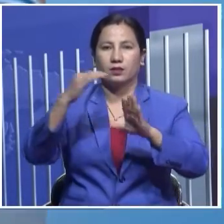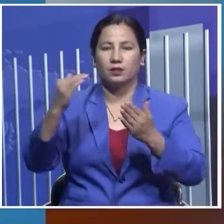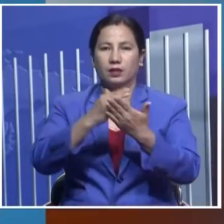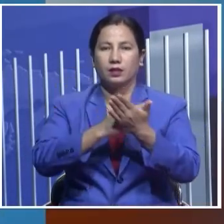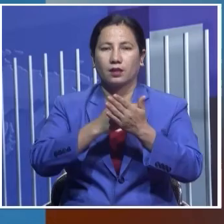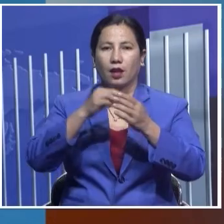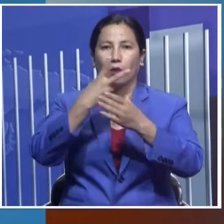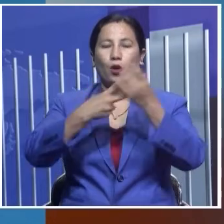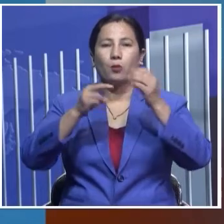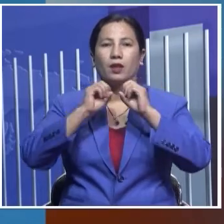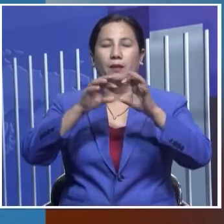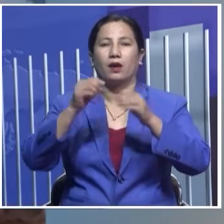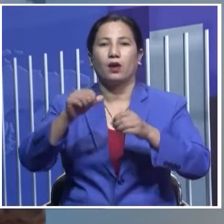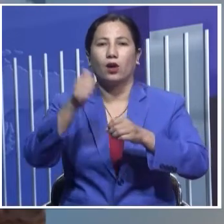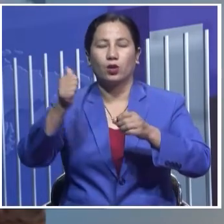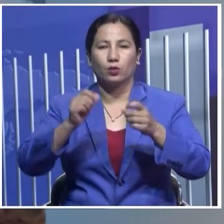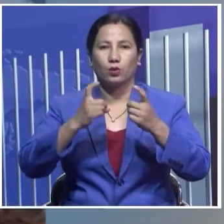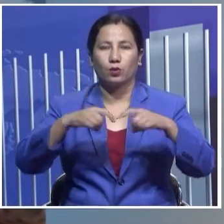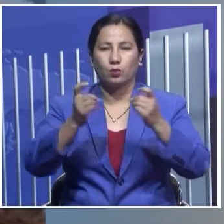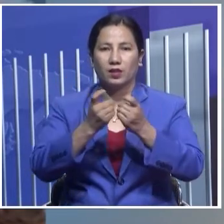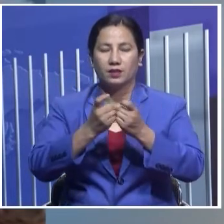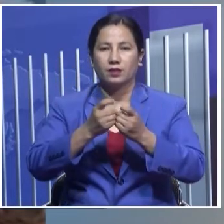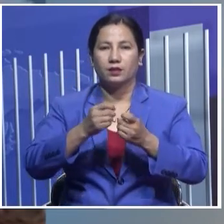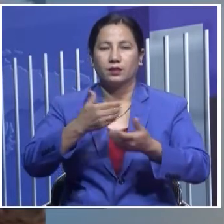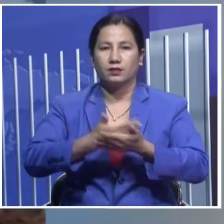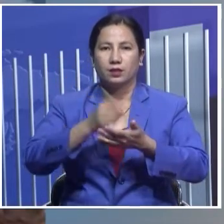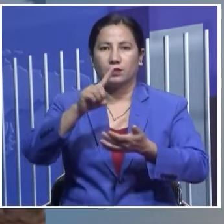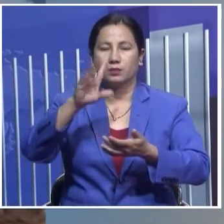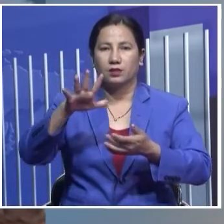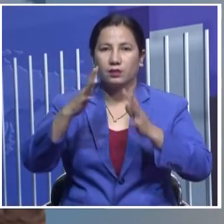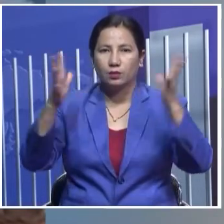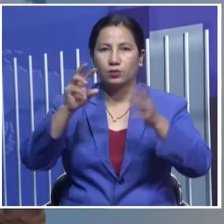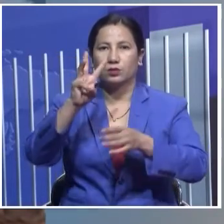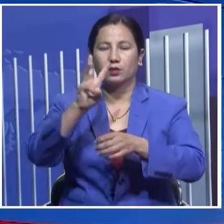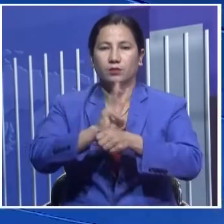कार्यक्रम बहुमतले पारित। अर्को बैठक जेठ 15 गते दिउँसो 3 बजे बस्ने।